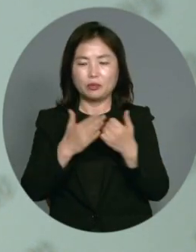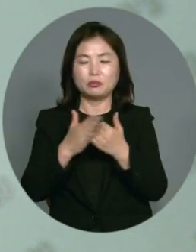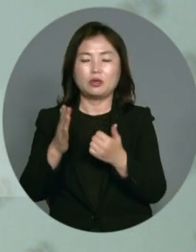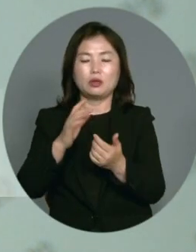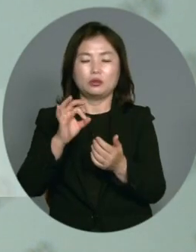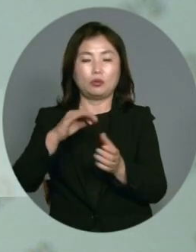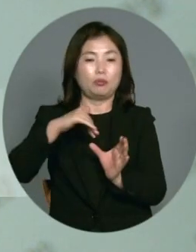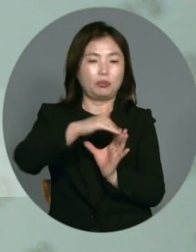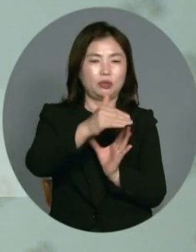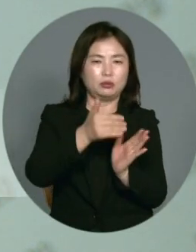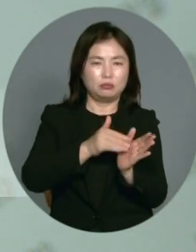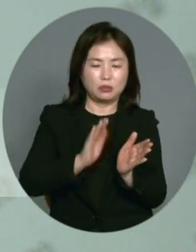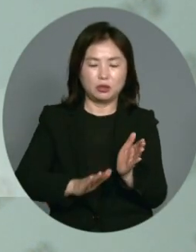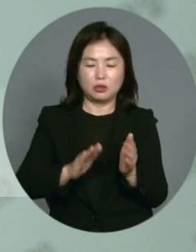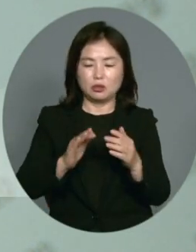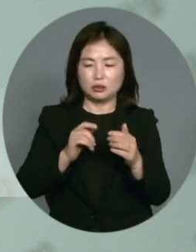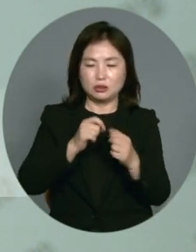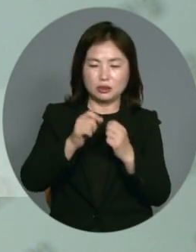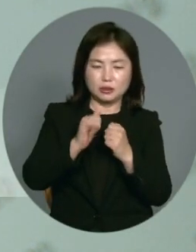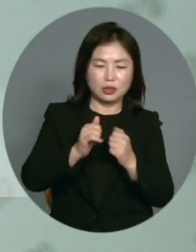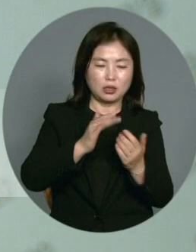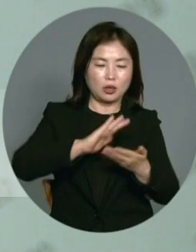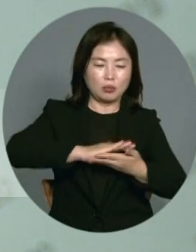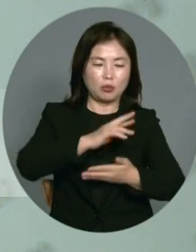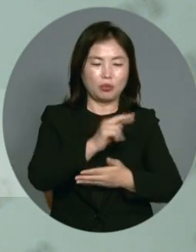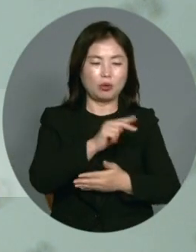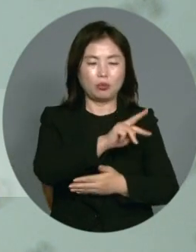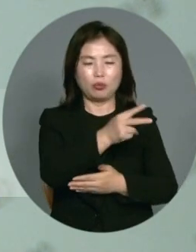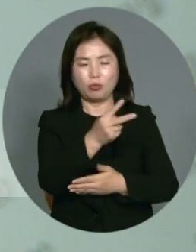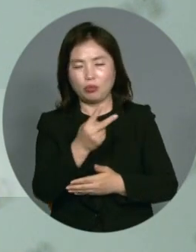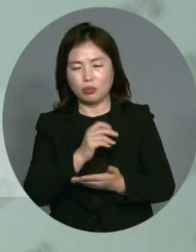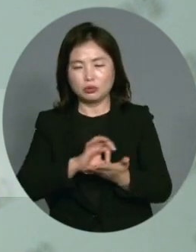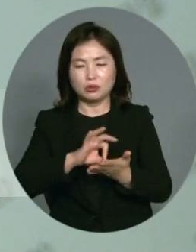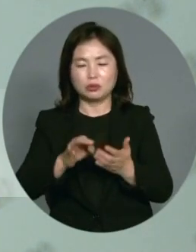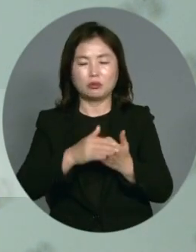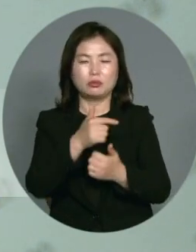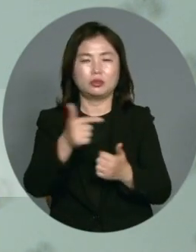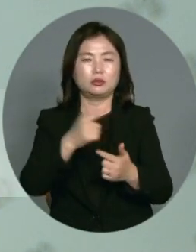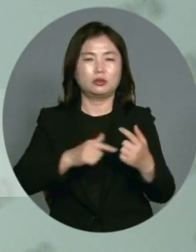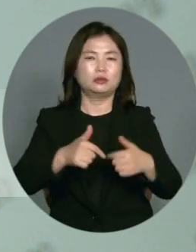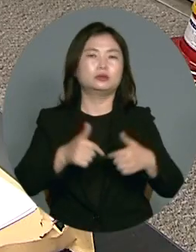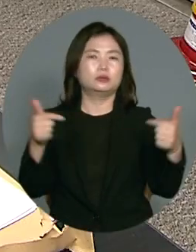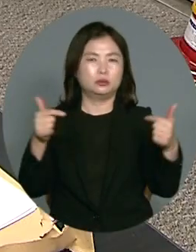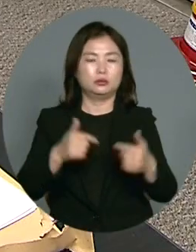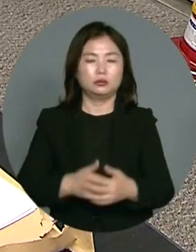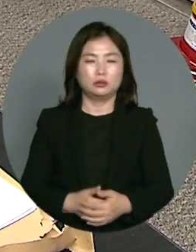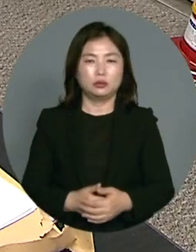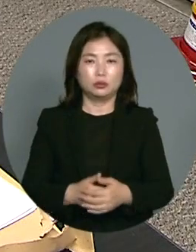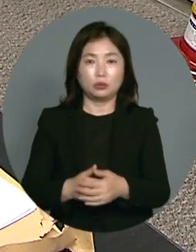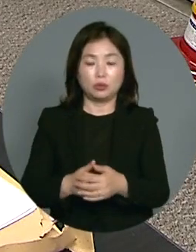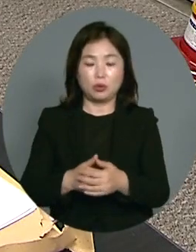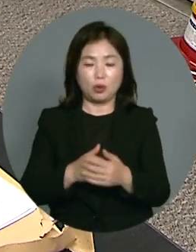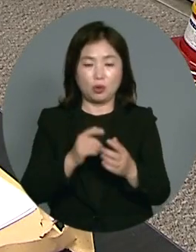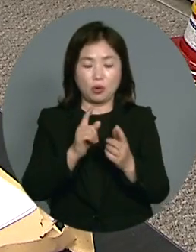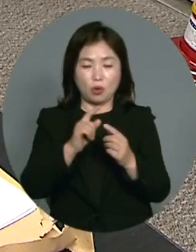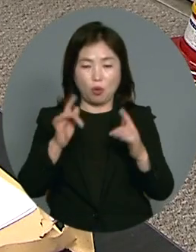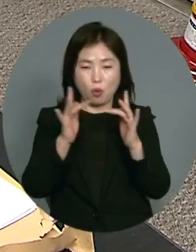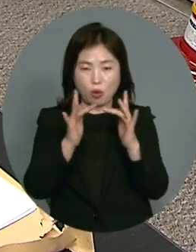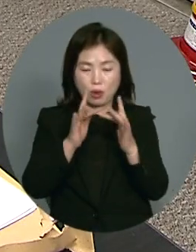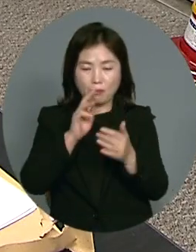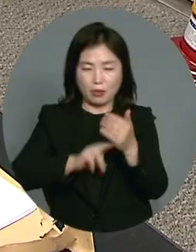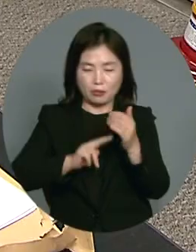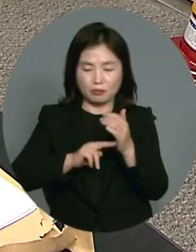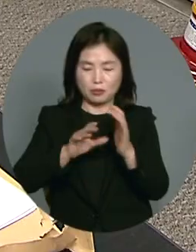거래를 했지만 실제로 사기범들은 여러 계좌를 돌려쓰고 있어 피해가 커졌다고 밝혔습니다. 또 비대면 온라인 거래일